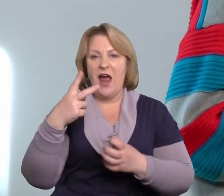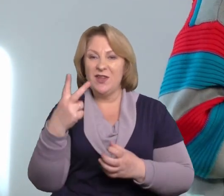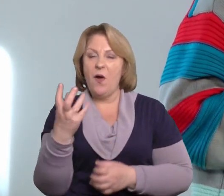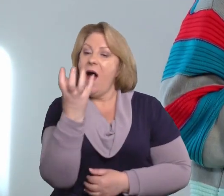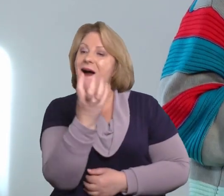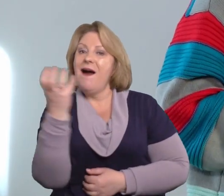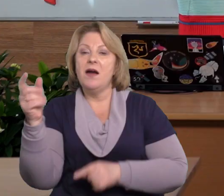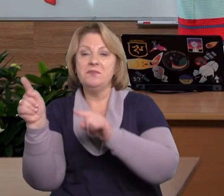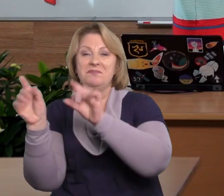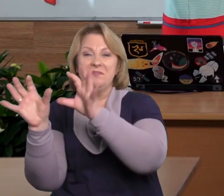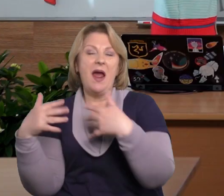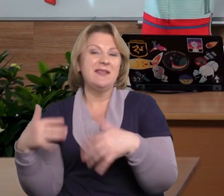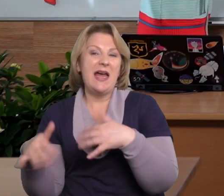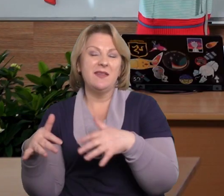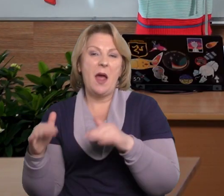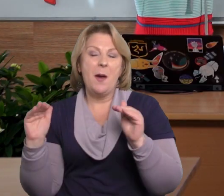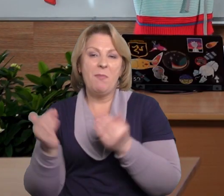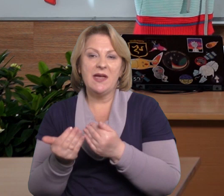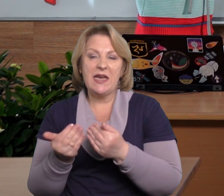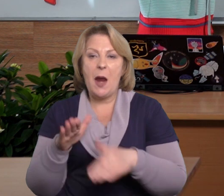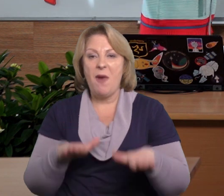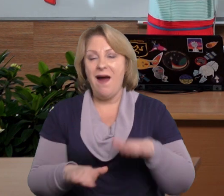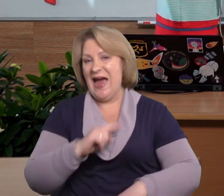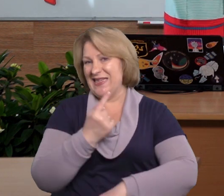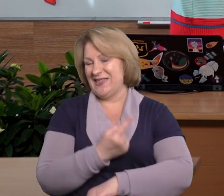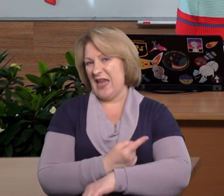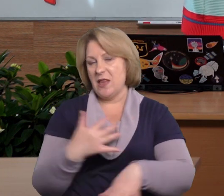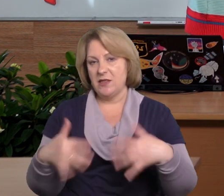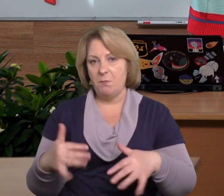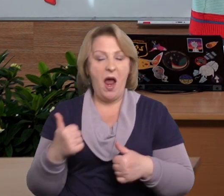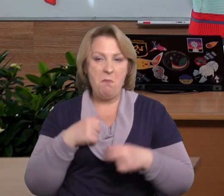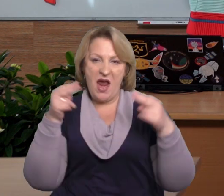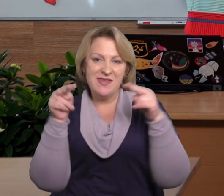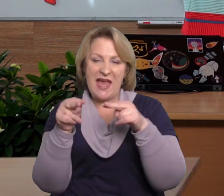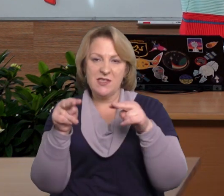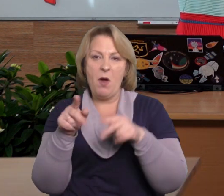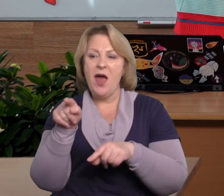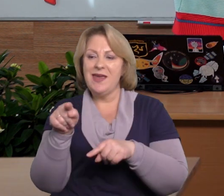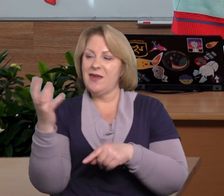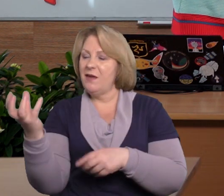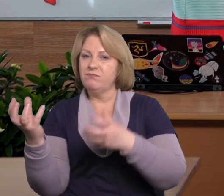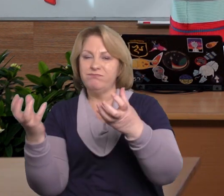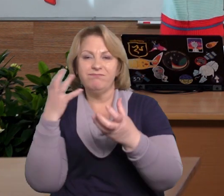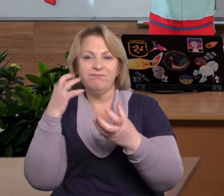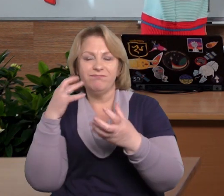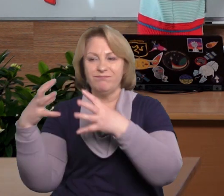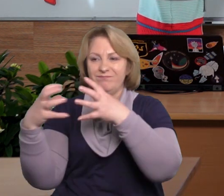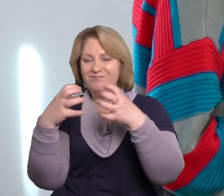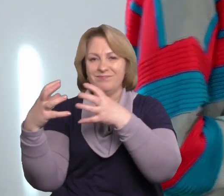з крихітними масами, то і сила буде незначна, тому ми і не спостерігаємо їхнього притягання один до